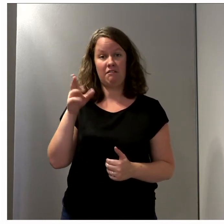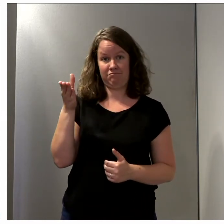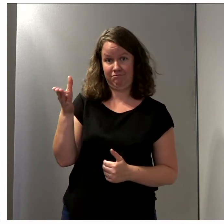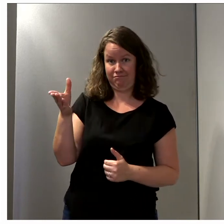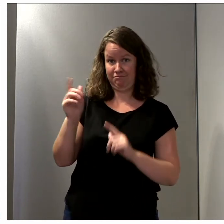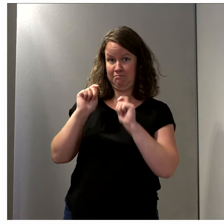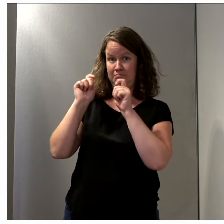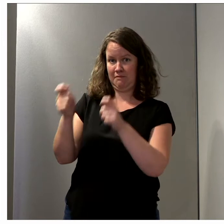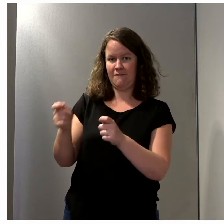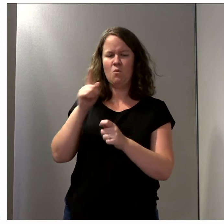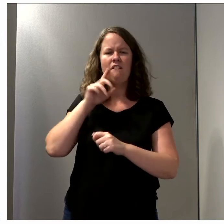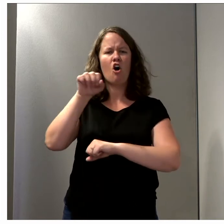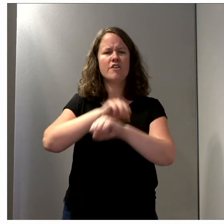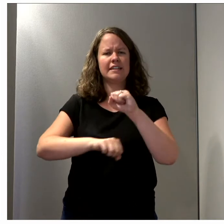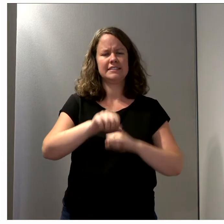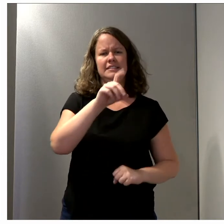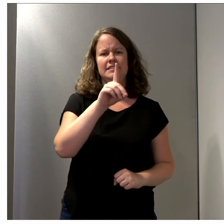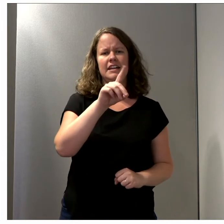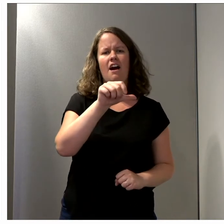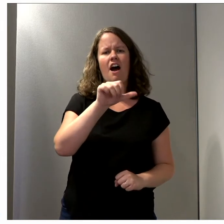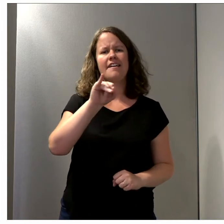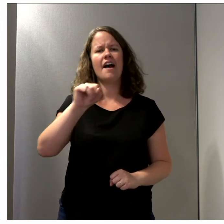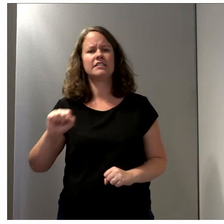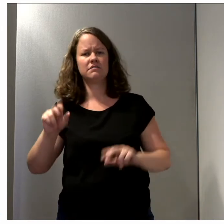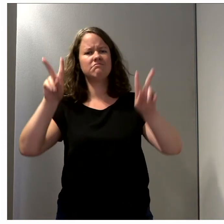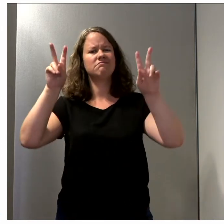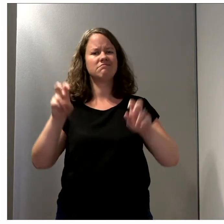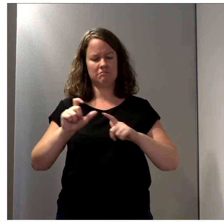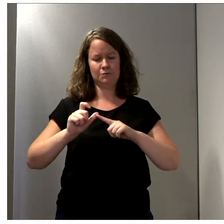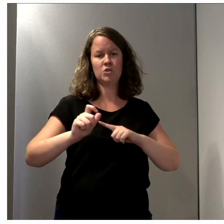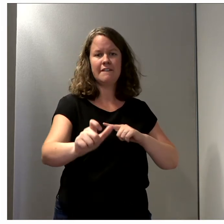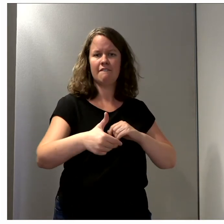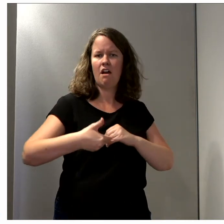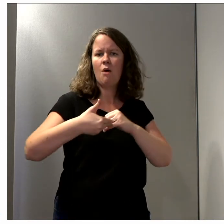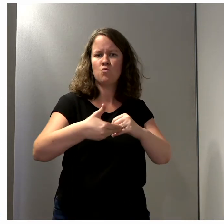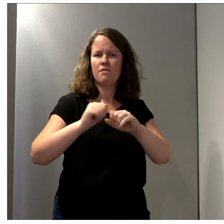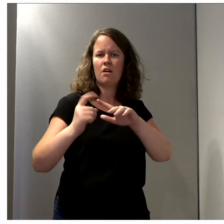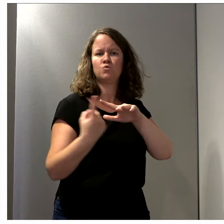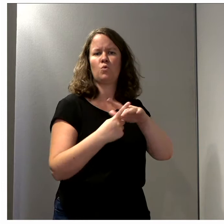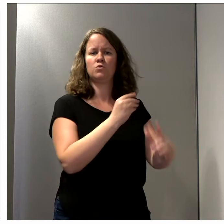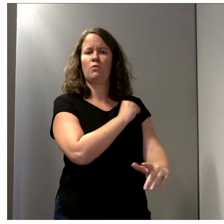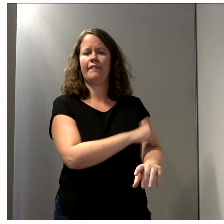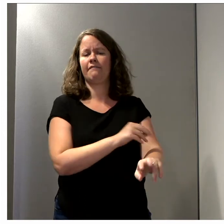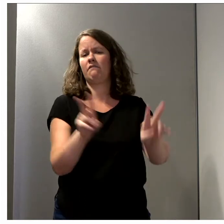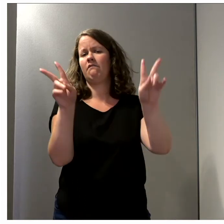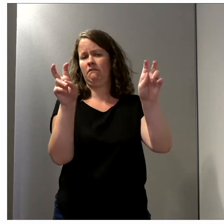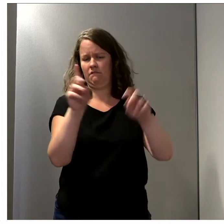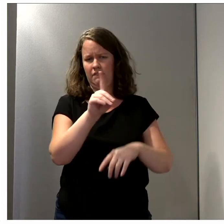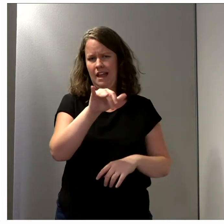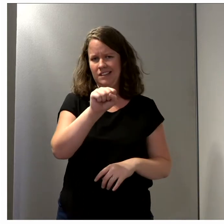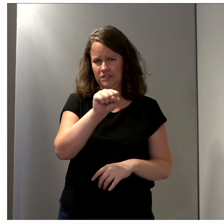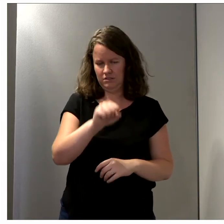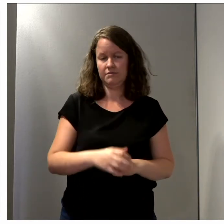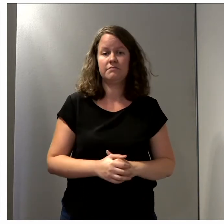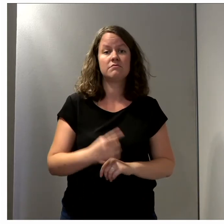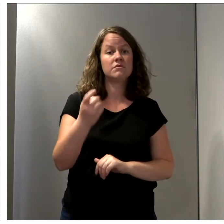le cadre du DAIS, c'est-à-dire dispositif d'appui à l'inclusion sportive, c'est un dispositif qui est porté par un